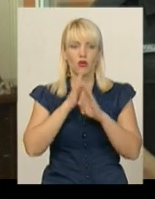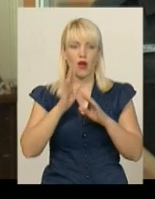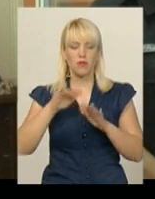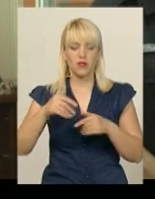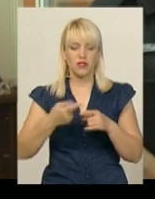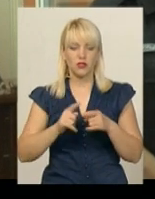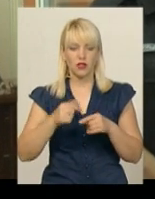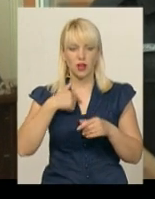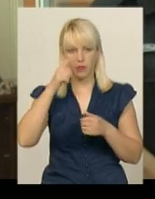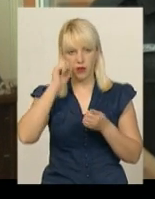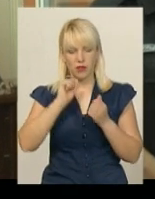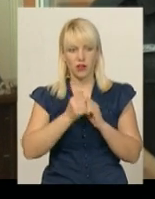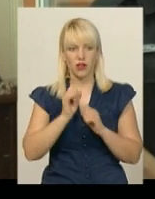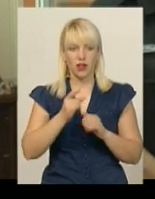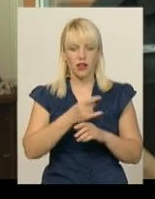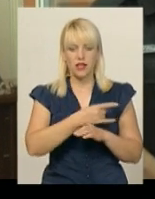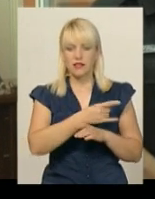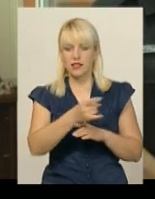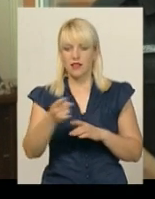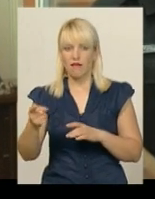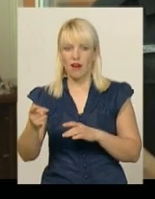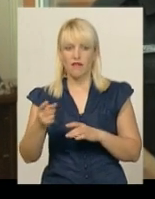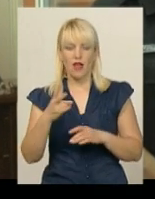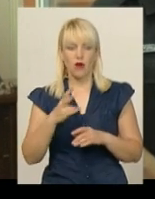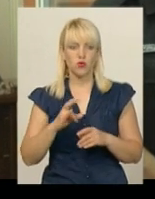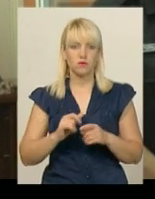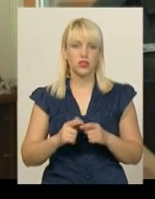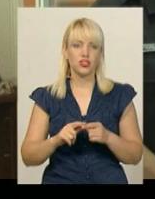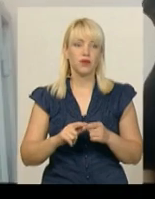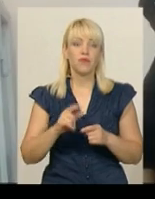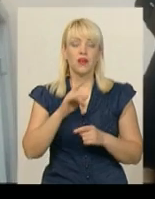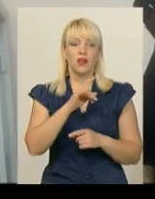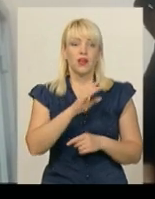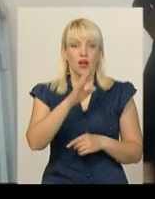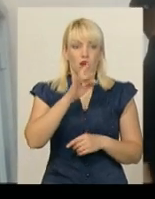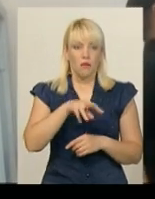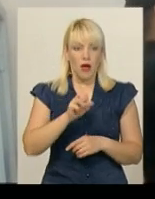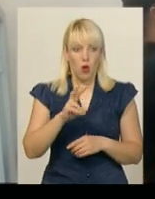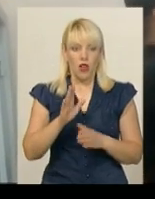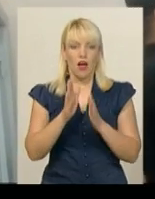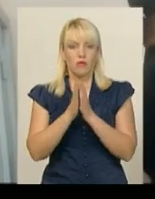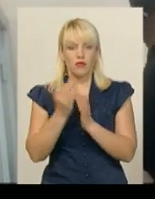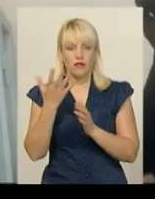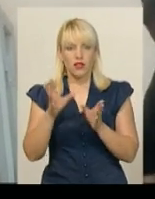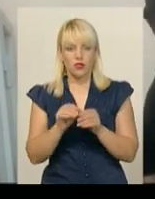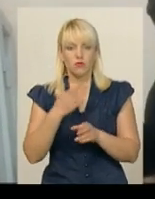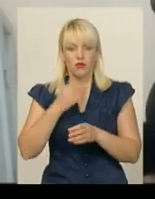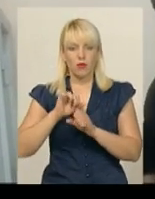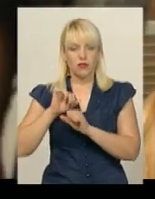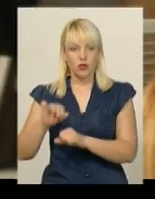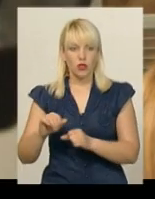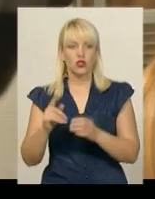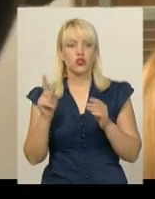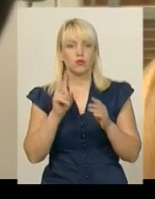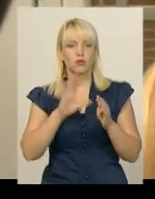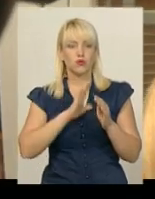як вставав з дороги на узбіччя. І Роман Миколаєв, і його адвокат Олександр Кучерявий просили суд обмежитися домашнім арештом.